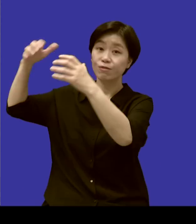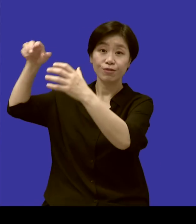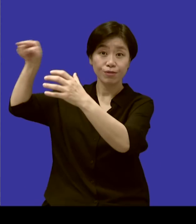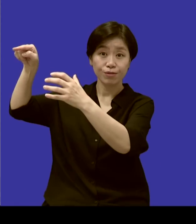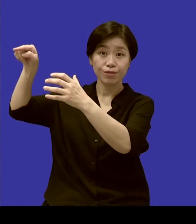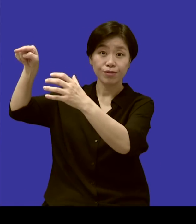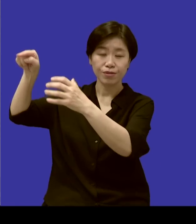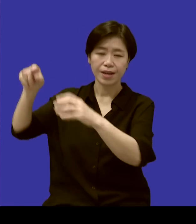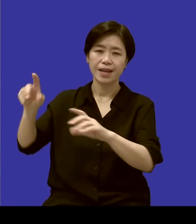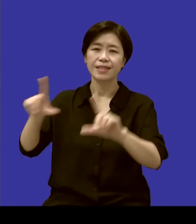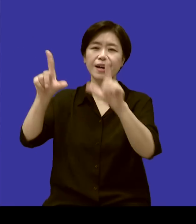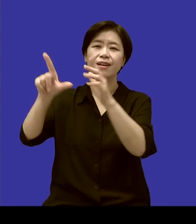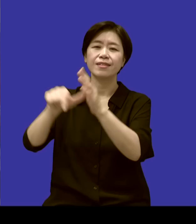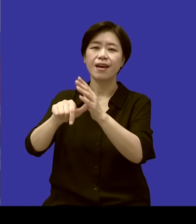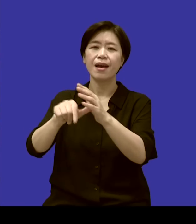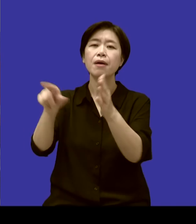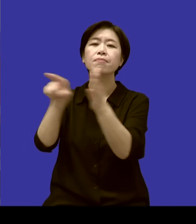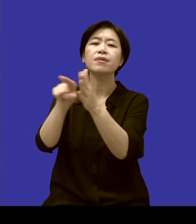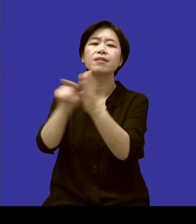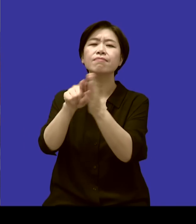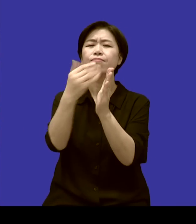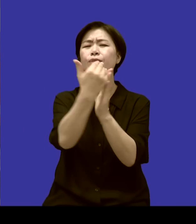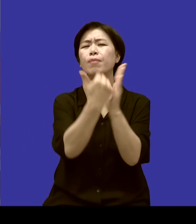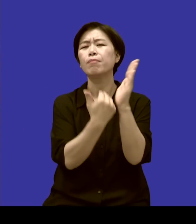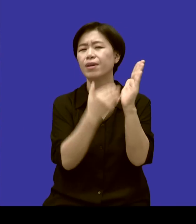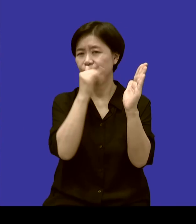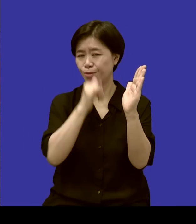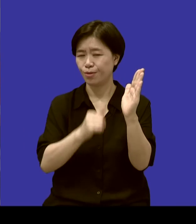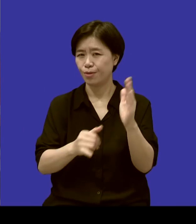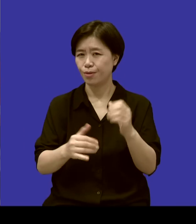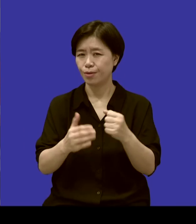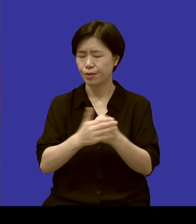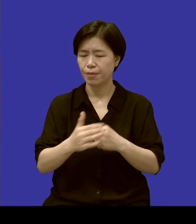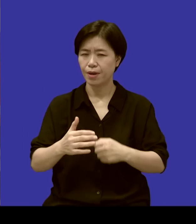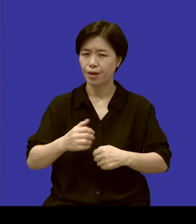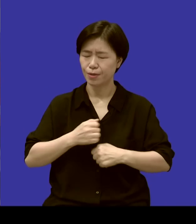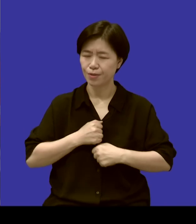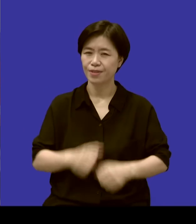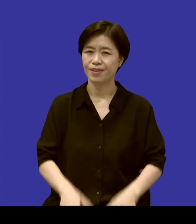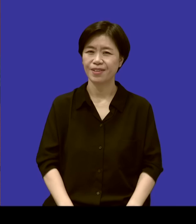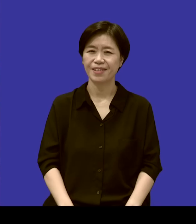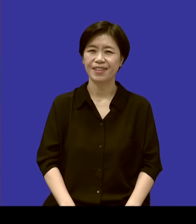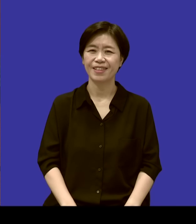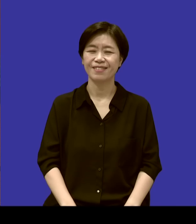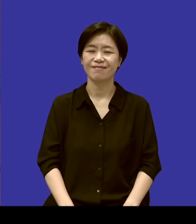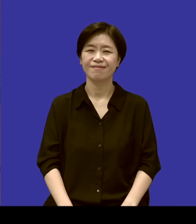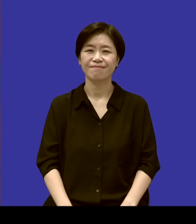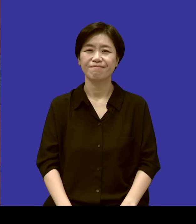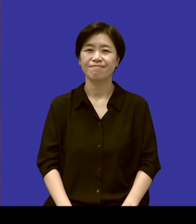받으니까 또 그 생각은 좀 바꾸셔도 돼요. 그래서 자꾸 저를 바꾸려고 하시는 분들 많아요.